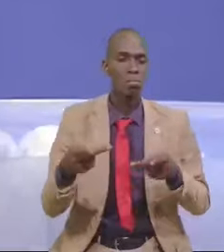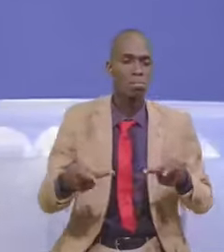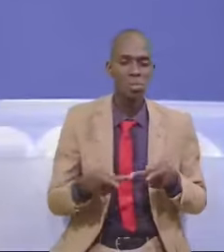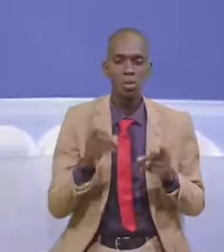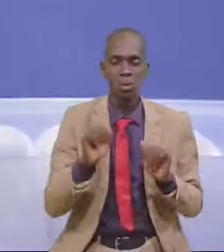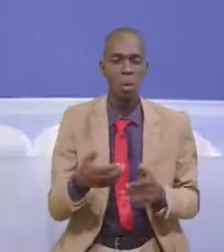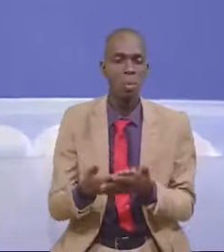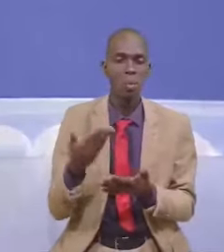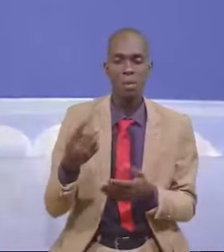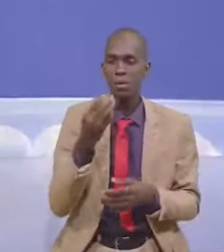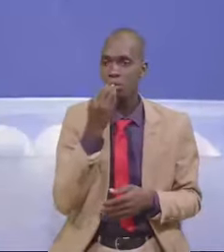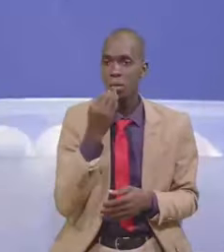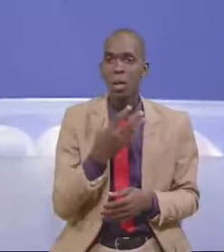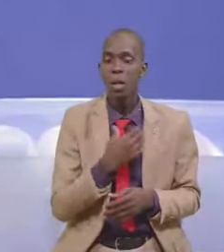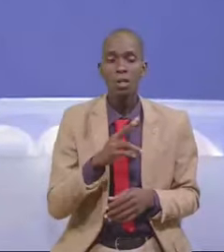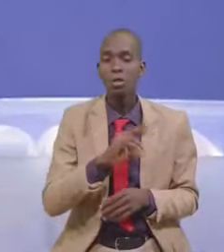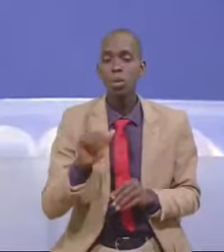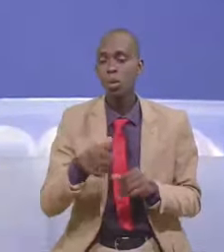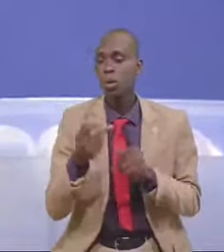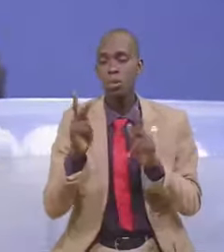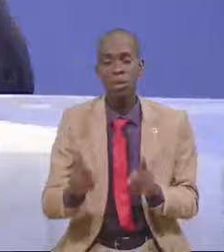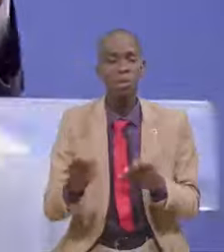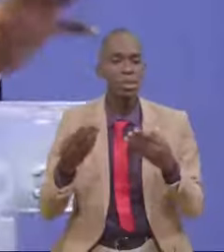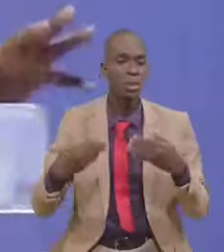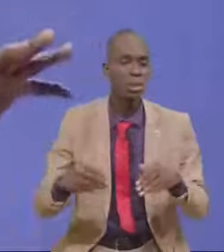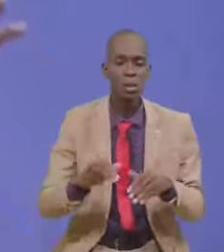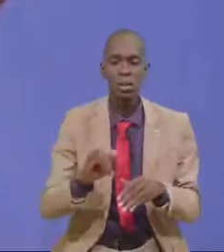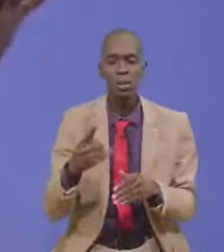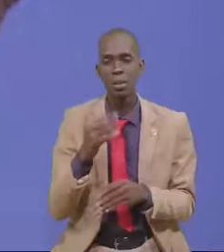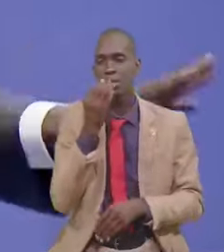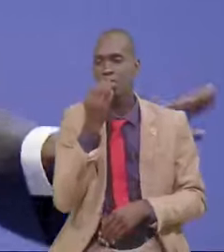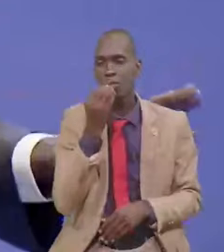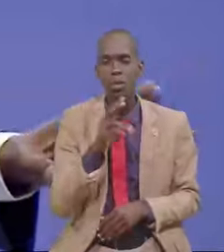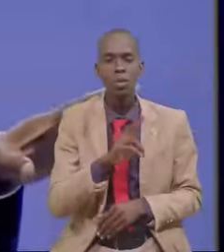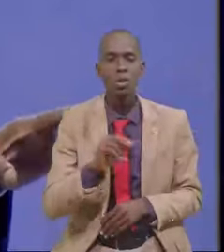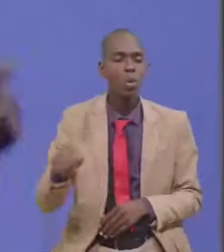Il n'y a pas d'autre vendeur. Il n'y a pas d'autre vendeur.